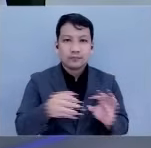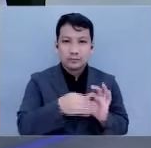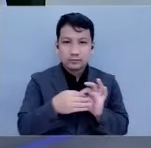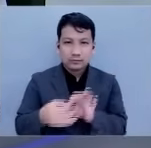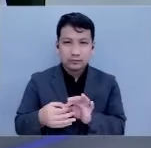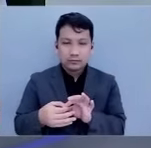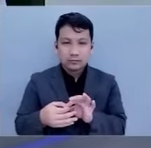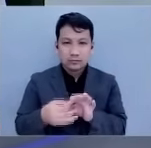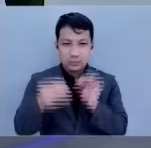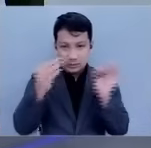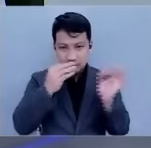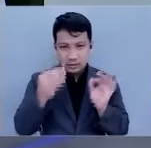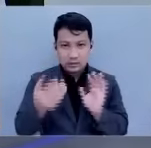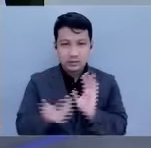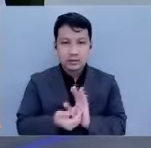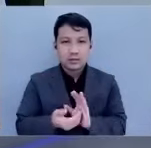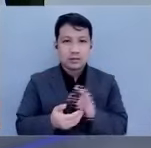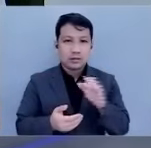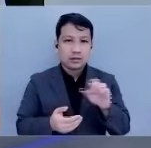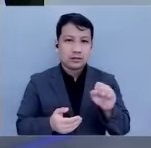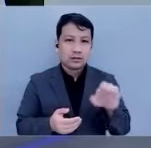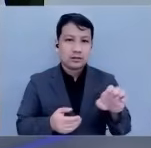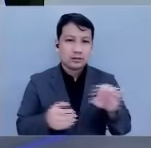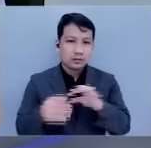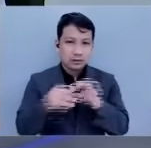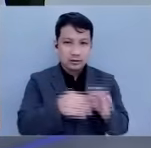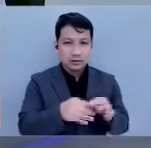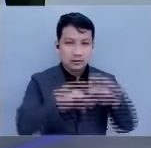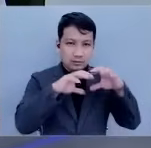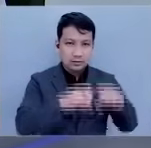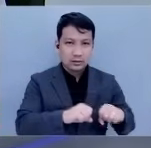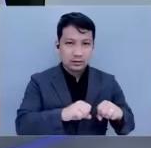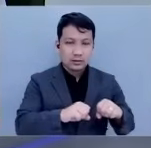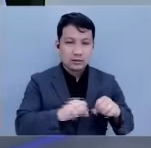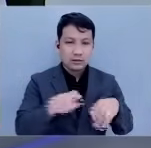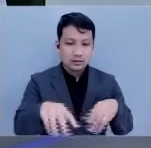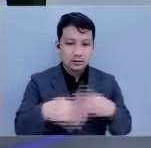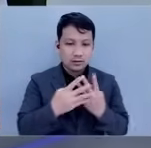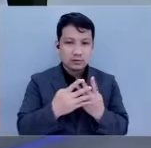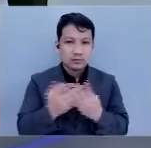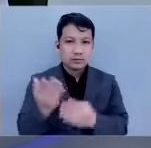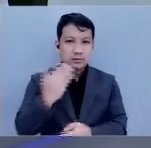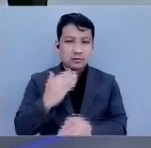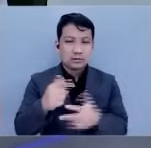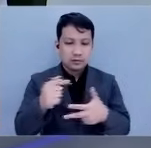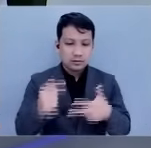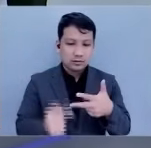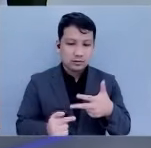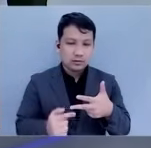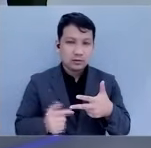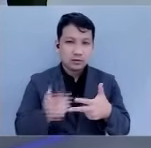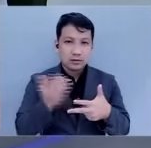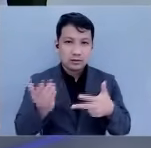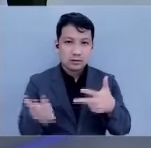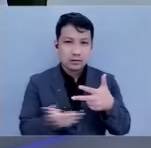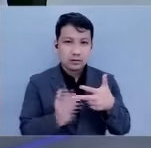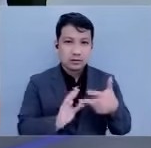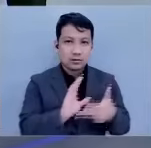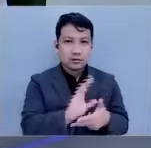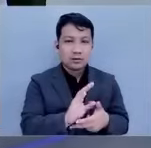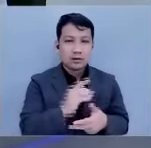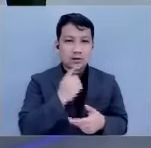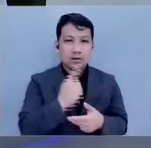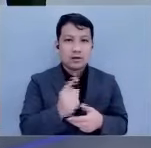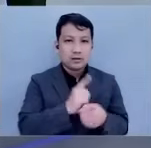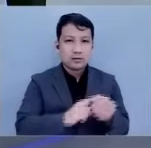drug trade. Pebrero 2017, inaresto at kinulong si De Lima base sa tatlong kasong sinampa laban sa kanya.